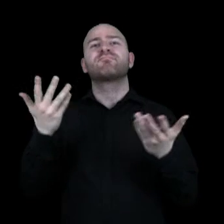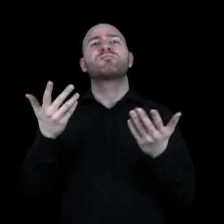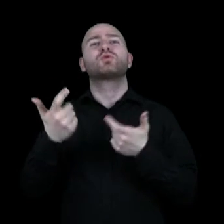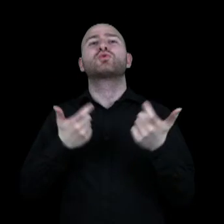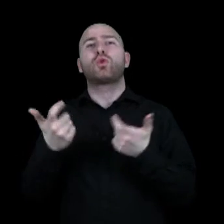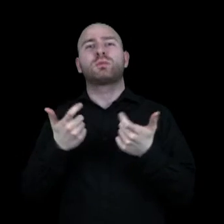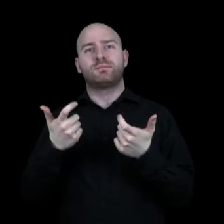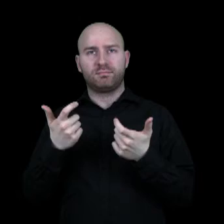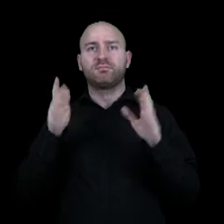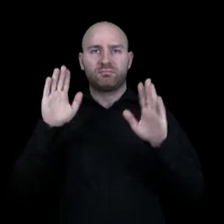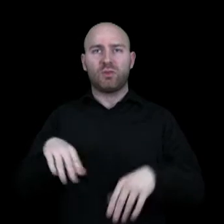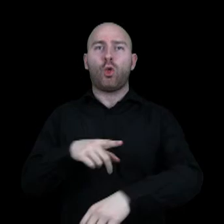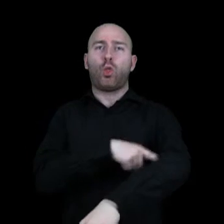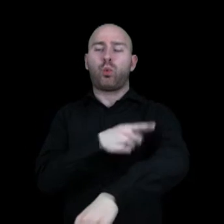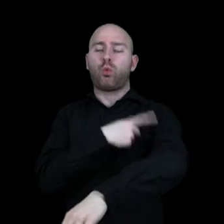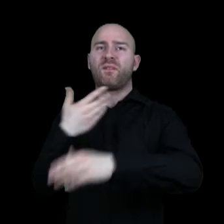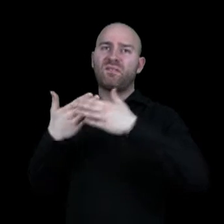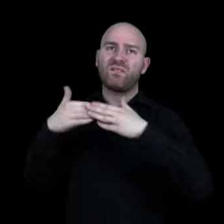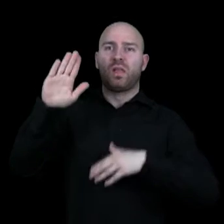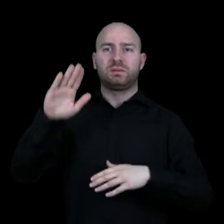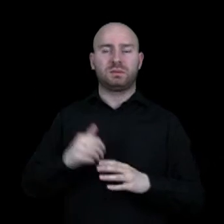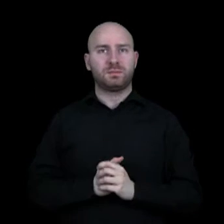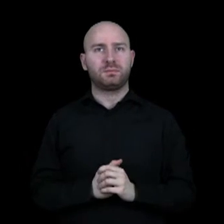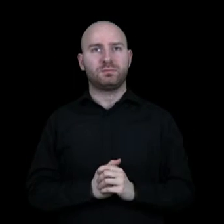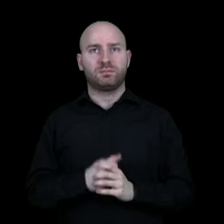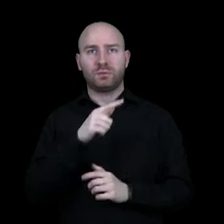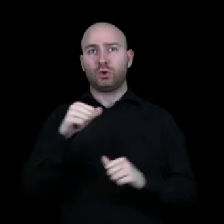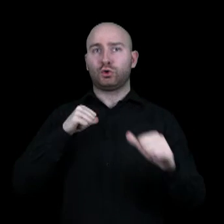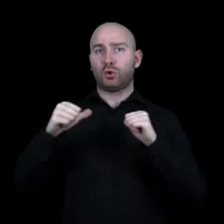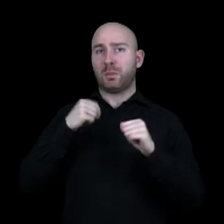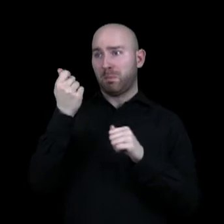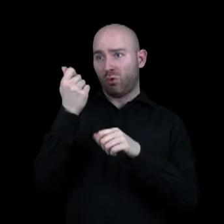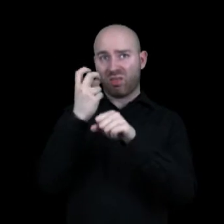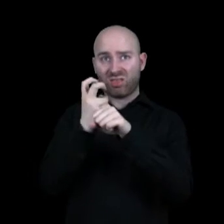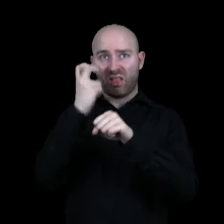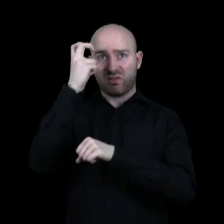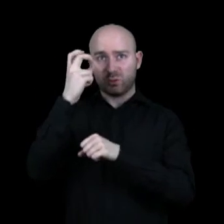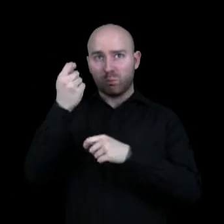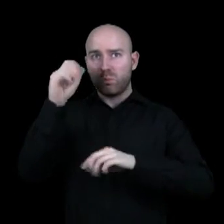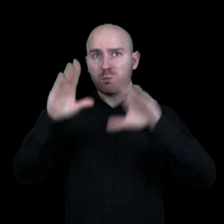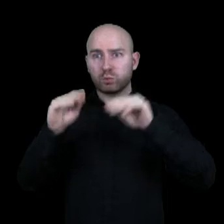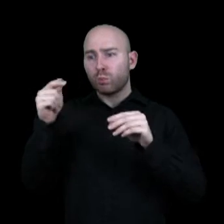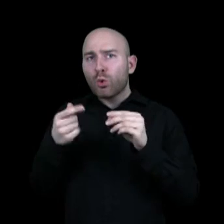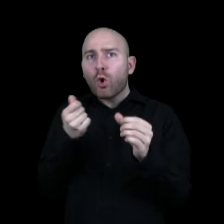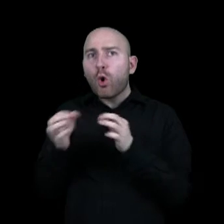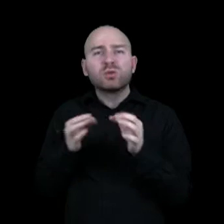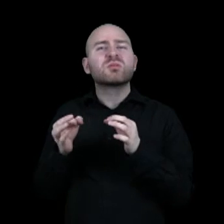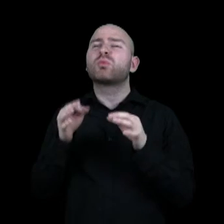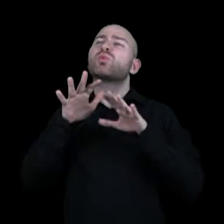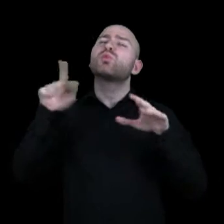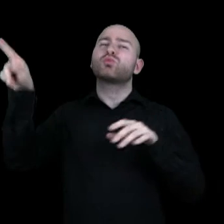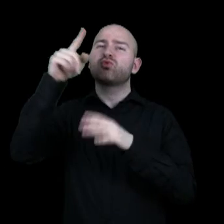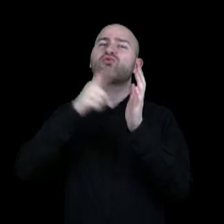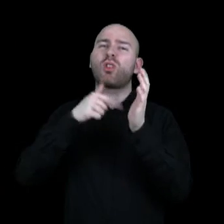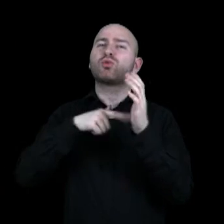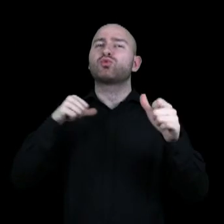Rząd może to zrobić w jeden sposób, zadłużając się bardziej. A rząd mający nadwyżkę budżetową musiałby oszczędzać mniej. Ale